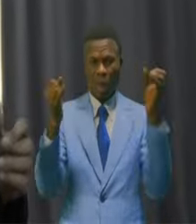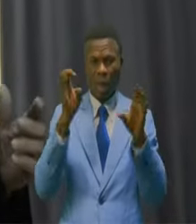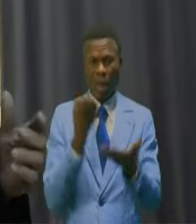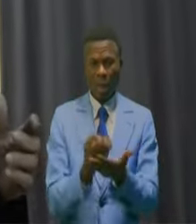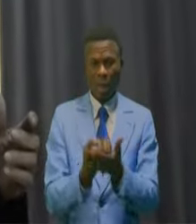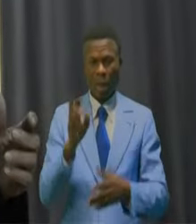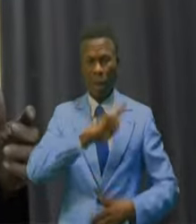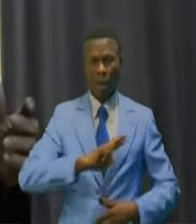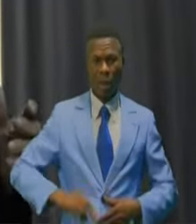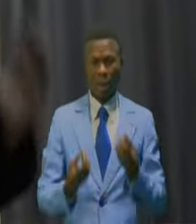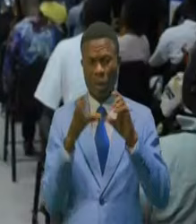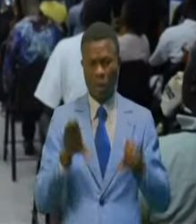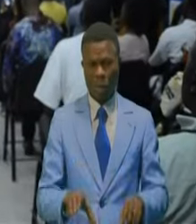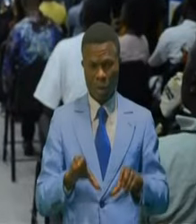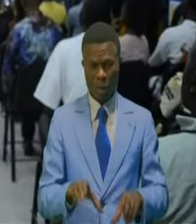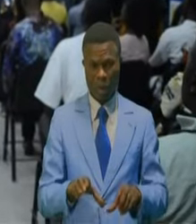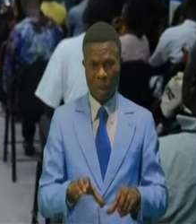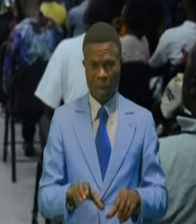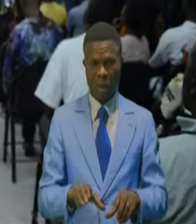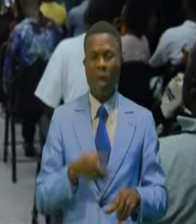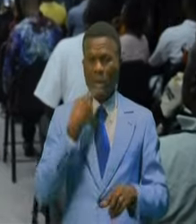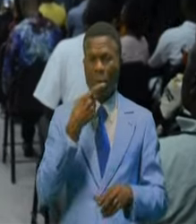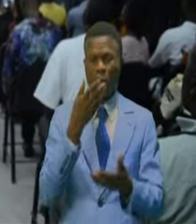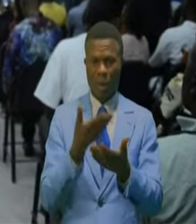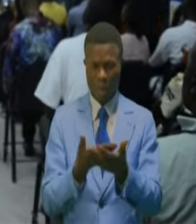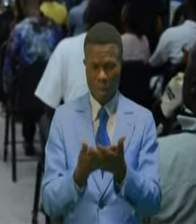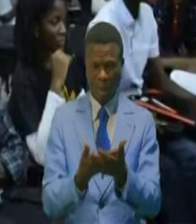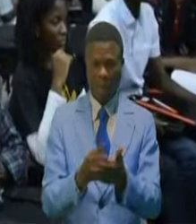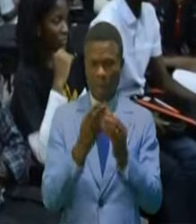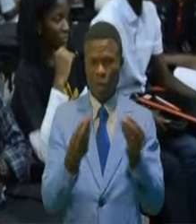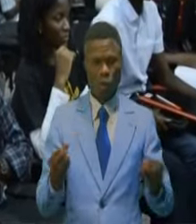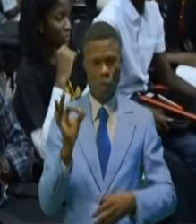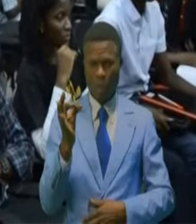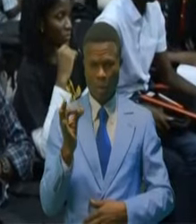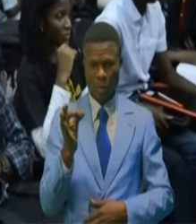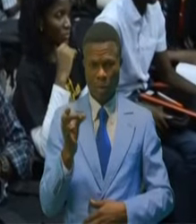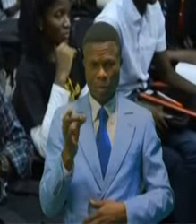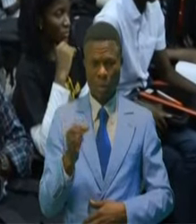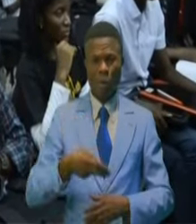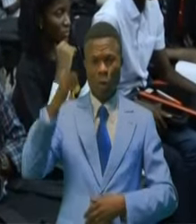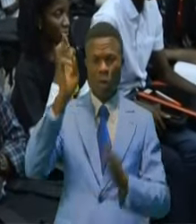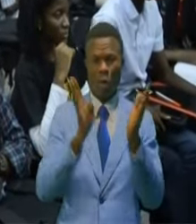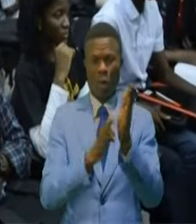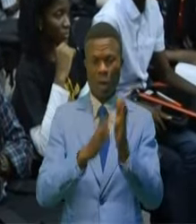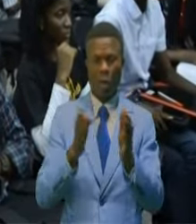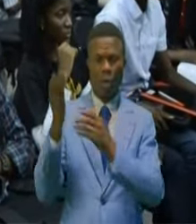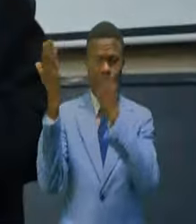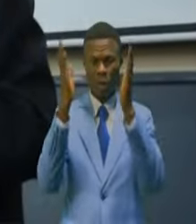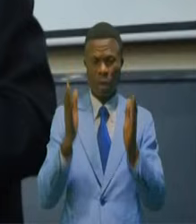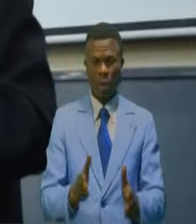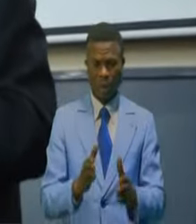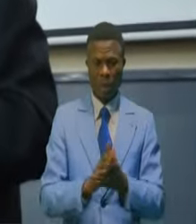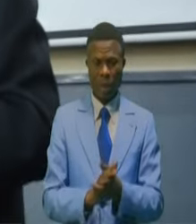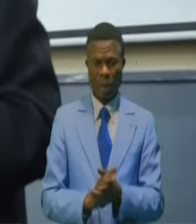économique de la République démocratique du Congo se posent encore non sans raison. À la Haute École des Commerces, EC